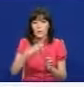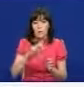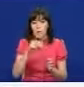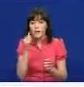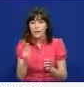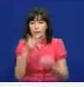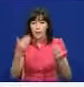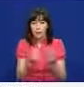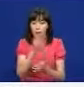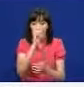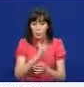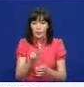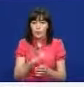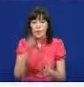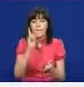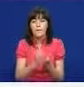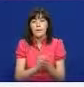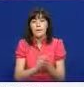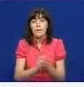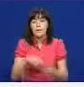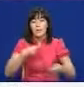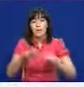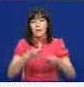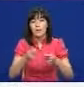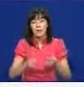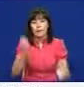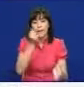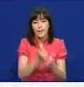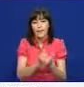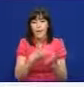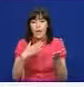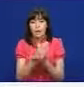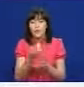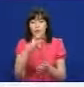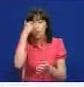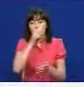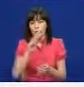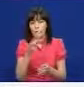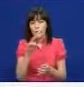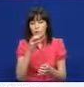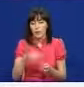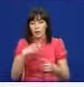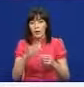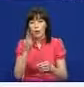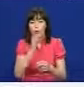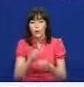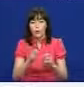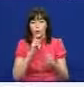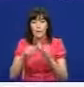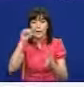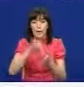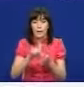қайта даярлау курсында оқуға міндетті. Басшылық лауазымға тағайындалған қызметкер 3 жылда бір рет біліктілікті артыру семинарына